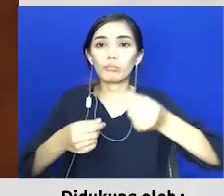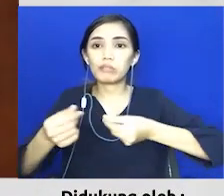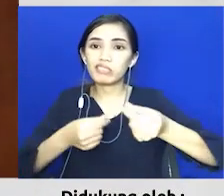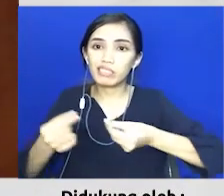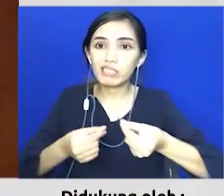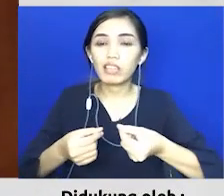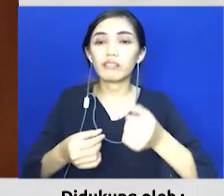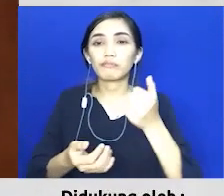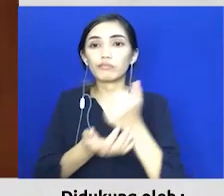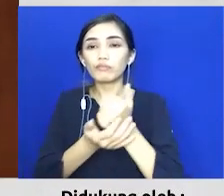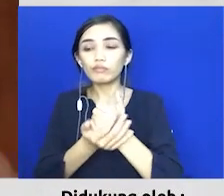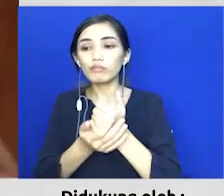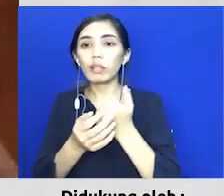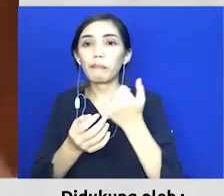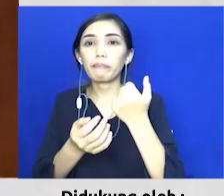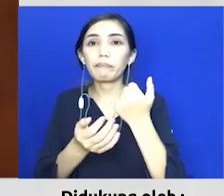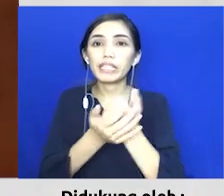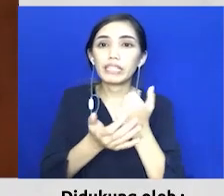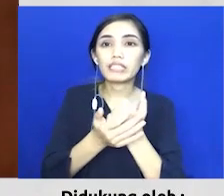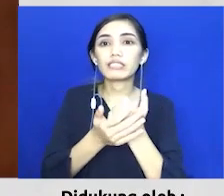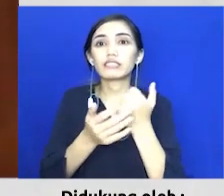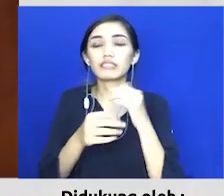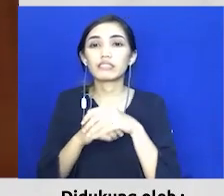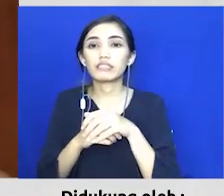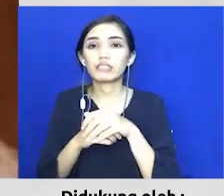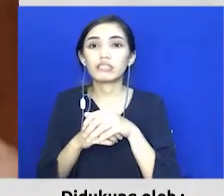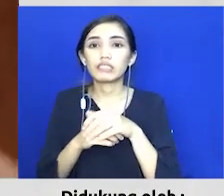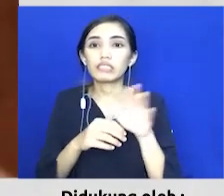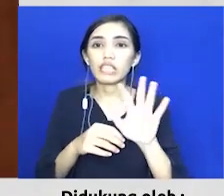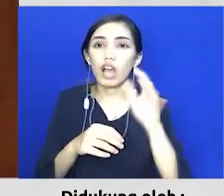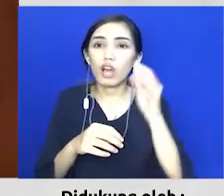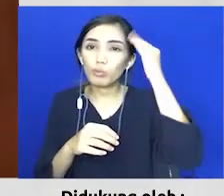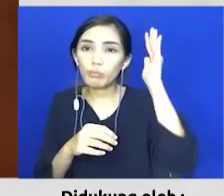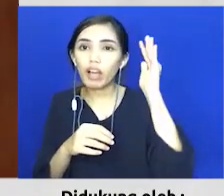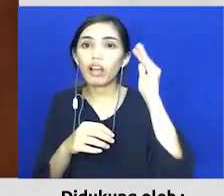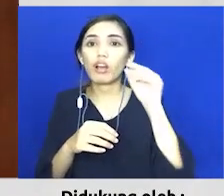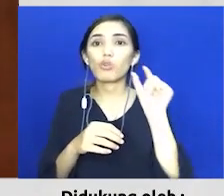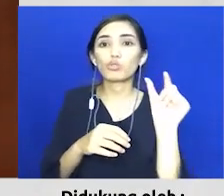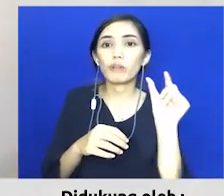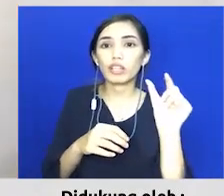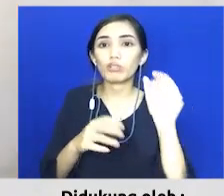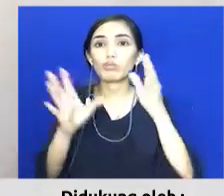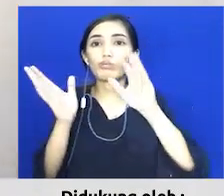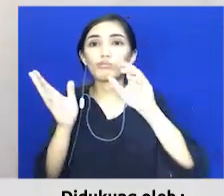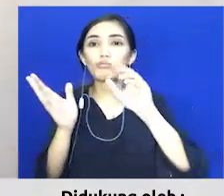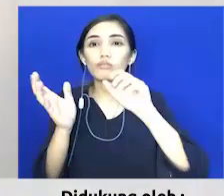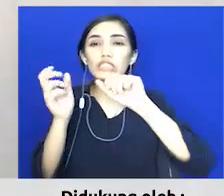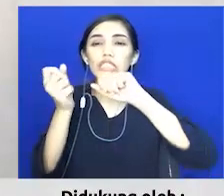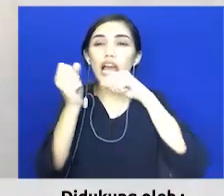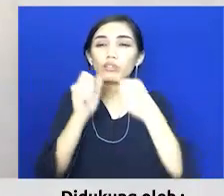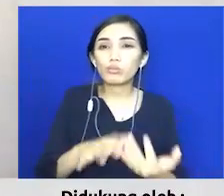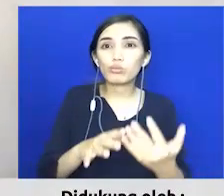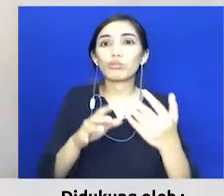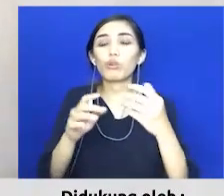jatuhnya ketika dia bikin film-film ideal tetapi tidak ditunjang oleh bisnis yang lebih luas